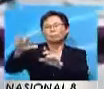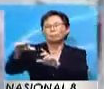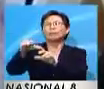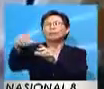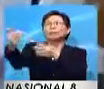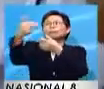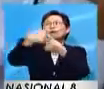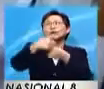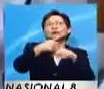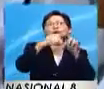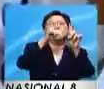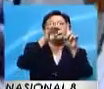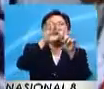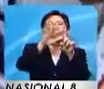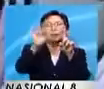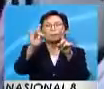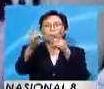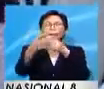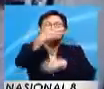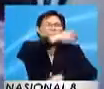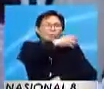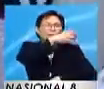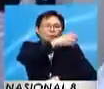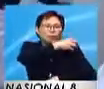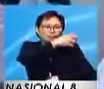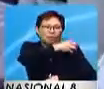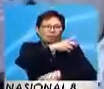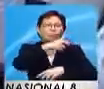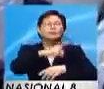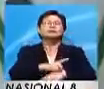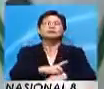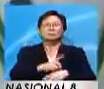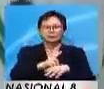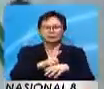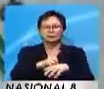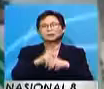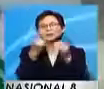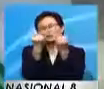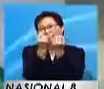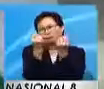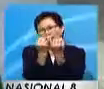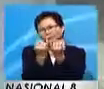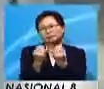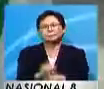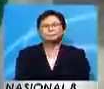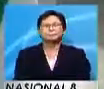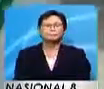158 pegawai penjara di pusat latihan pegawai penjara Malaysia di taiping